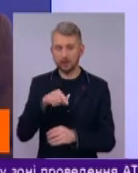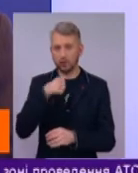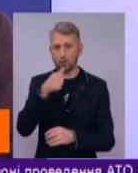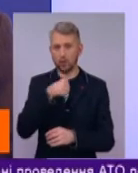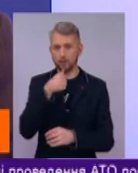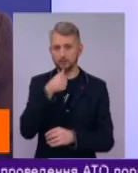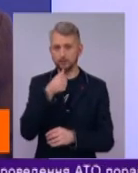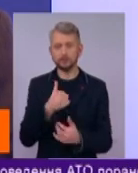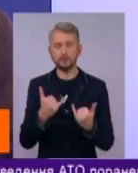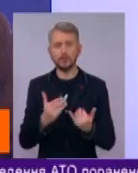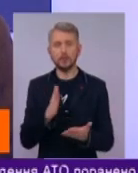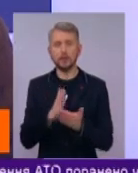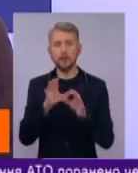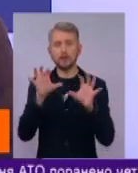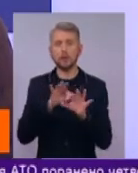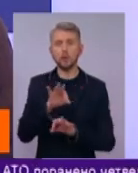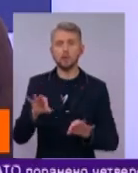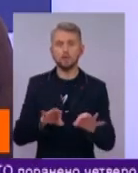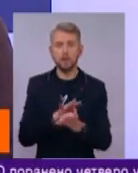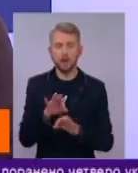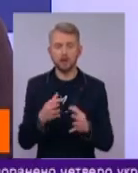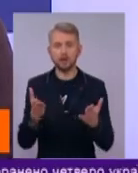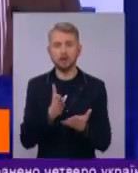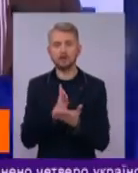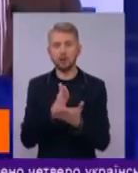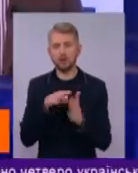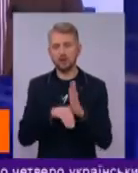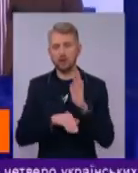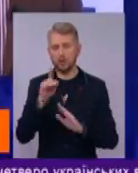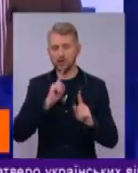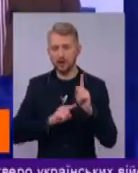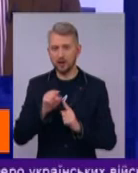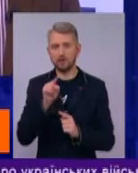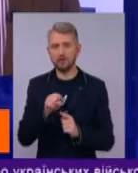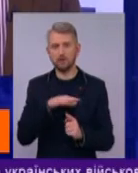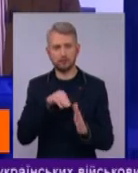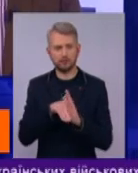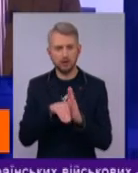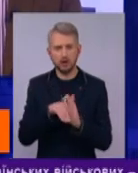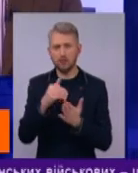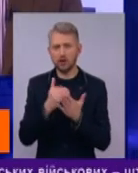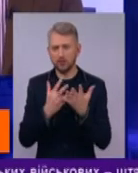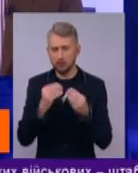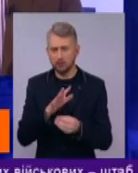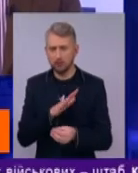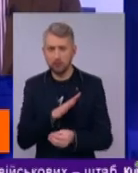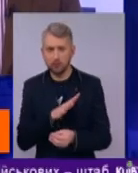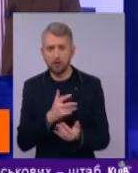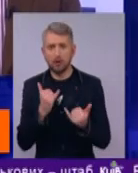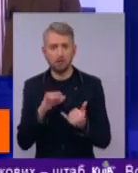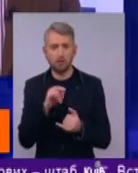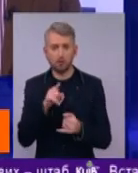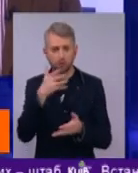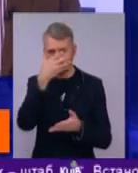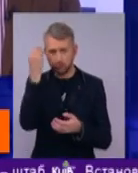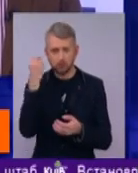року. Зараз є законопроект, який знаходиться в Верховній Раді, він лежав і був в порядку денному, зараз десь про нього